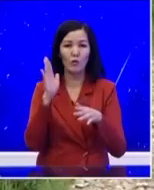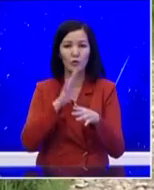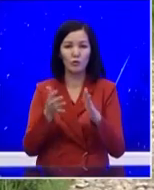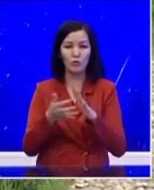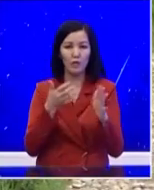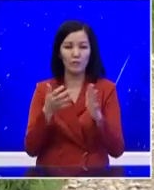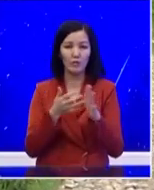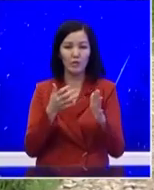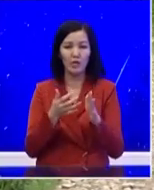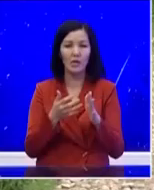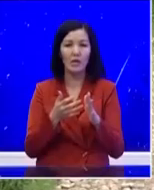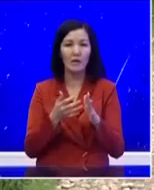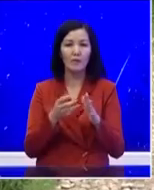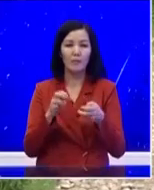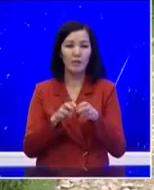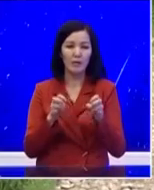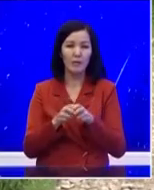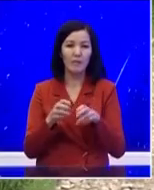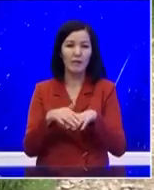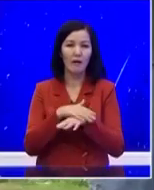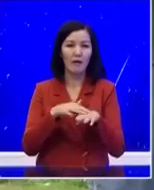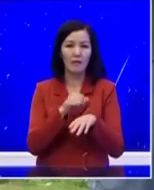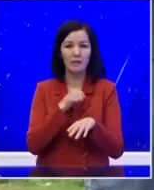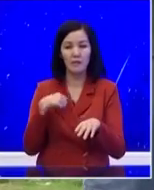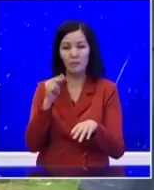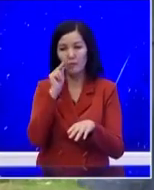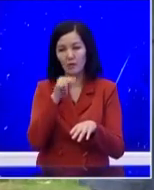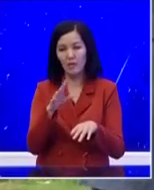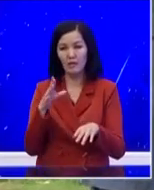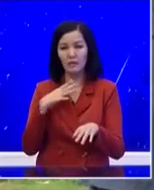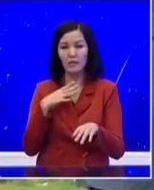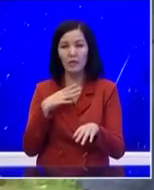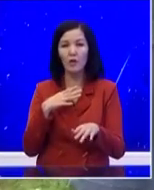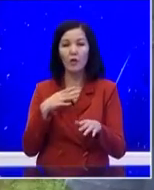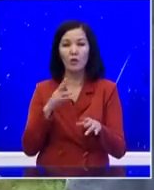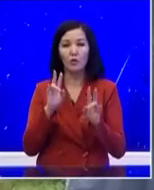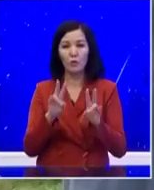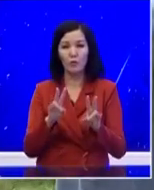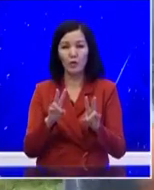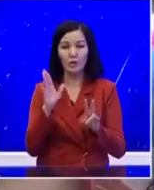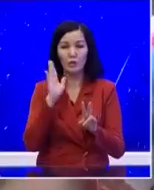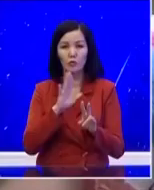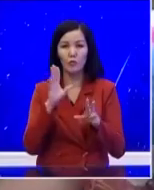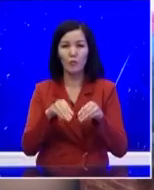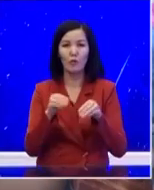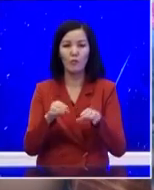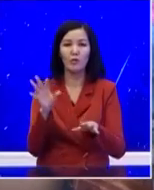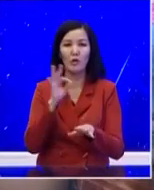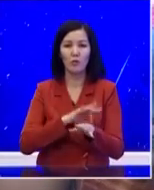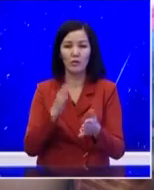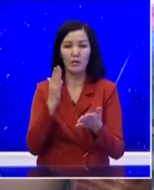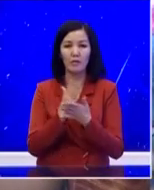тапшы. Мамандар бұл келеңсіздікке тұрғындардың өз кінәсі де барын алға тартады. Өкінішке орай тұщы суды бау-бақшаға қолданатындар